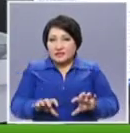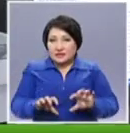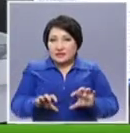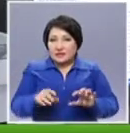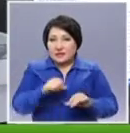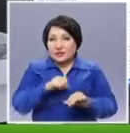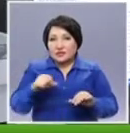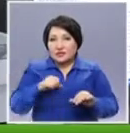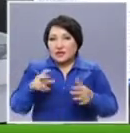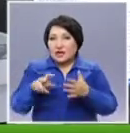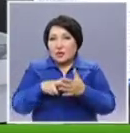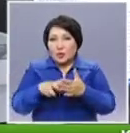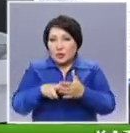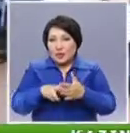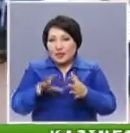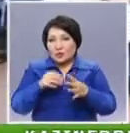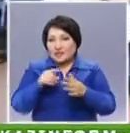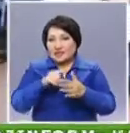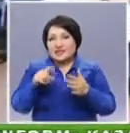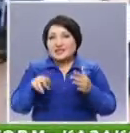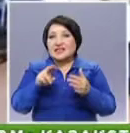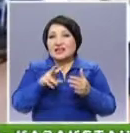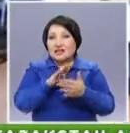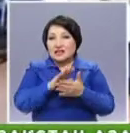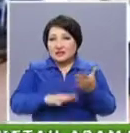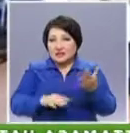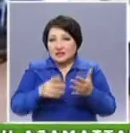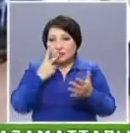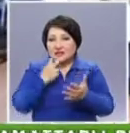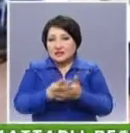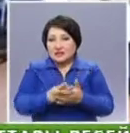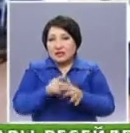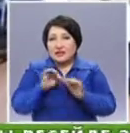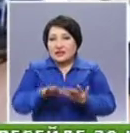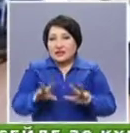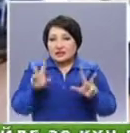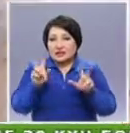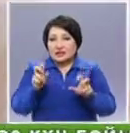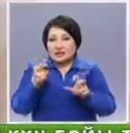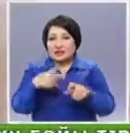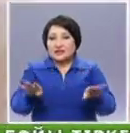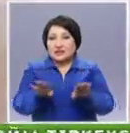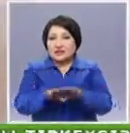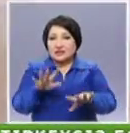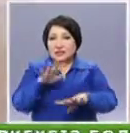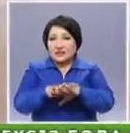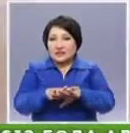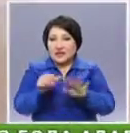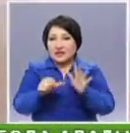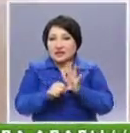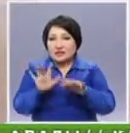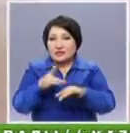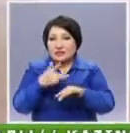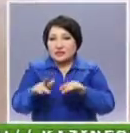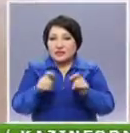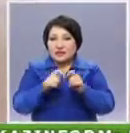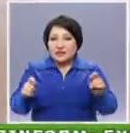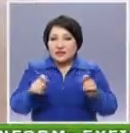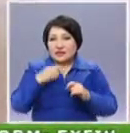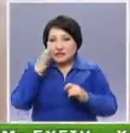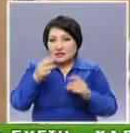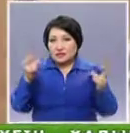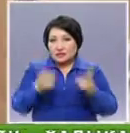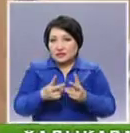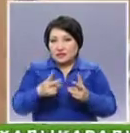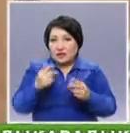қорықпай декларациясында көрсете береді. Сонымен қатар шара аясында еліміздің екінші деңгейлі банктерінде 6 есепшот ашылғанын айта кетейік. Оған